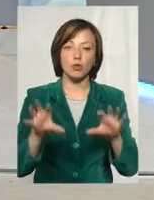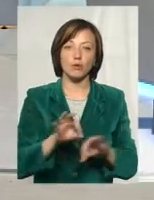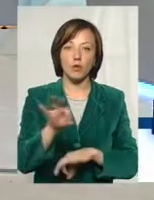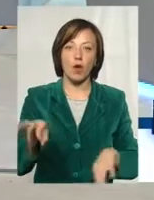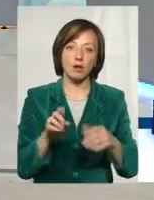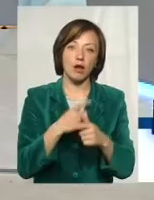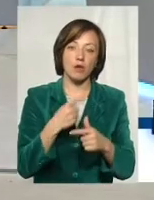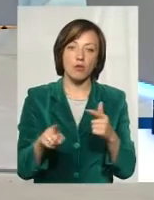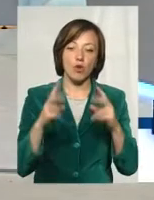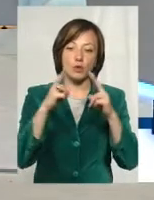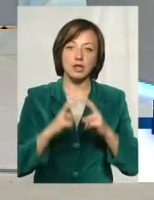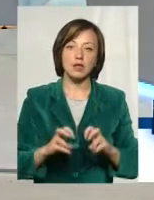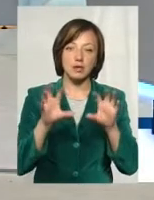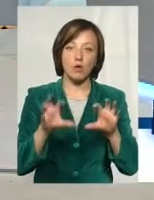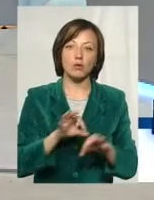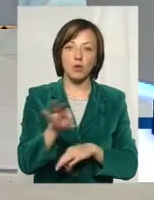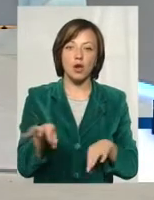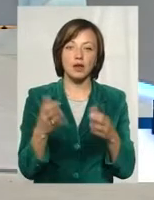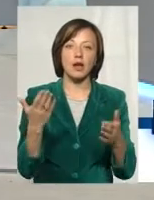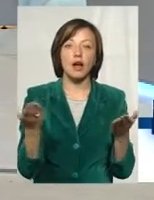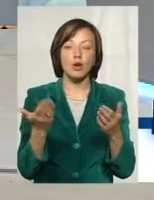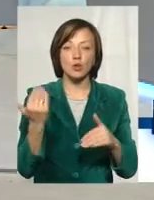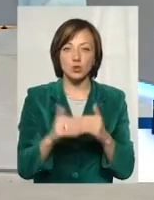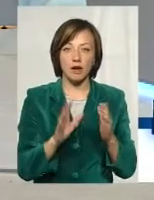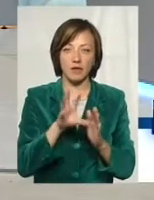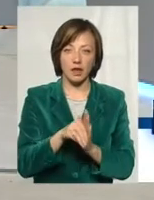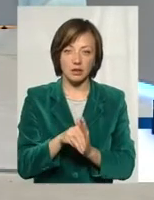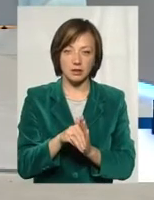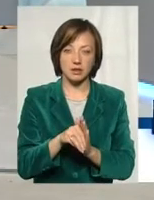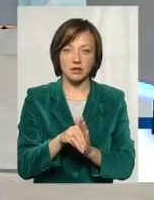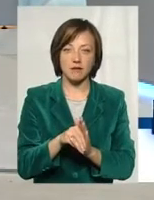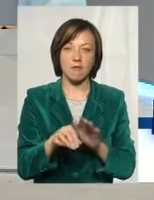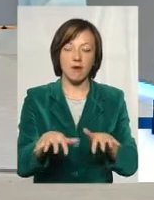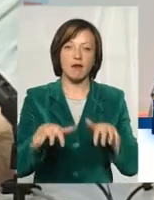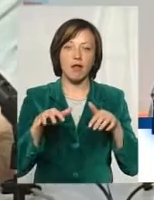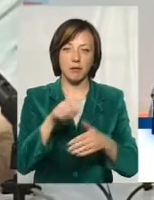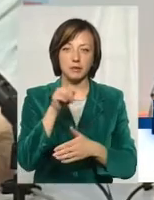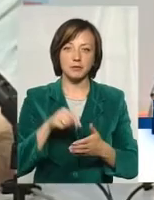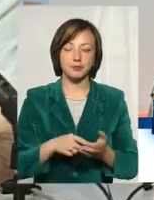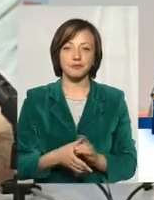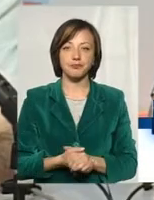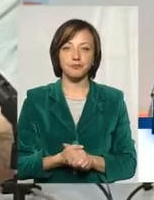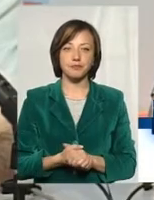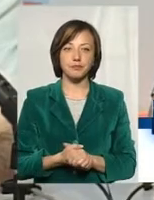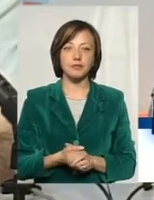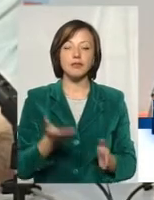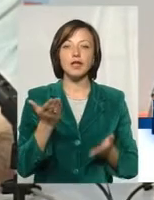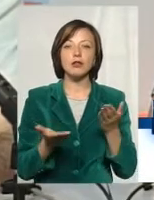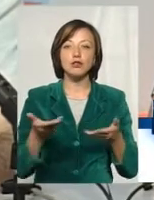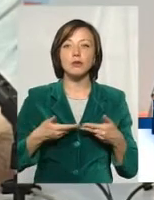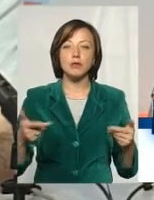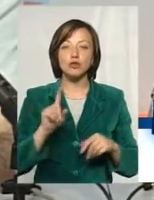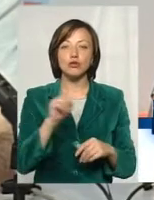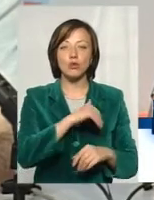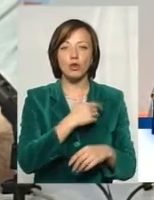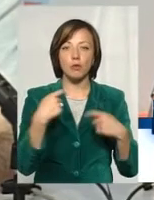ж розглядати ті законопроекти, які вже внесені в стіни парламенту? Ну, перш за все, якщо ми щось хочемо